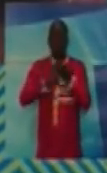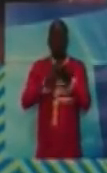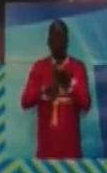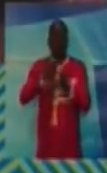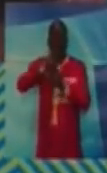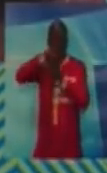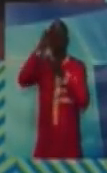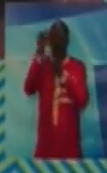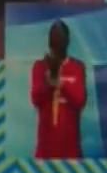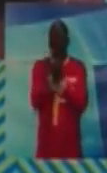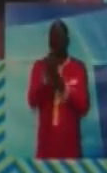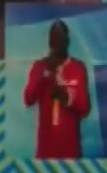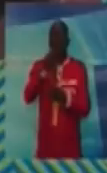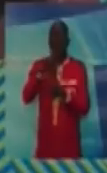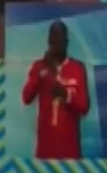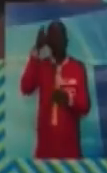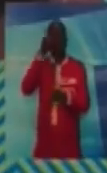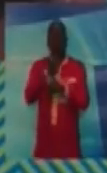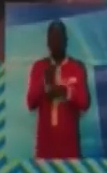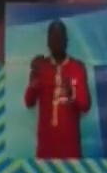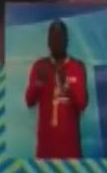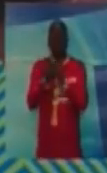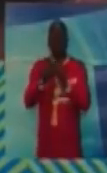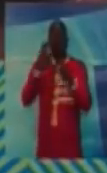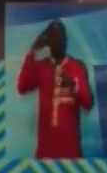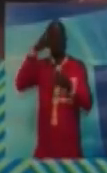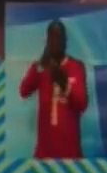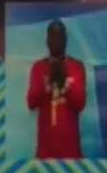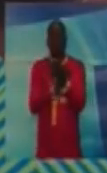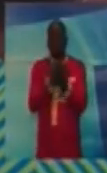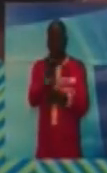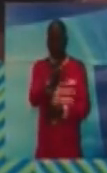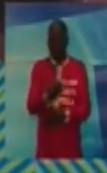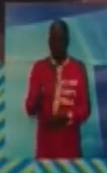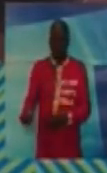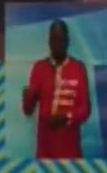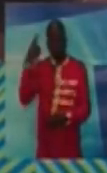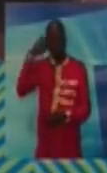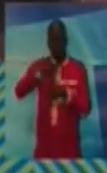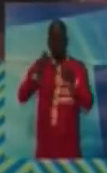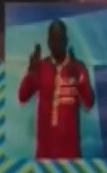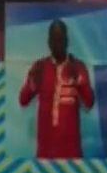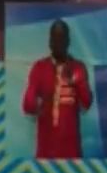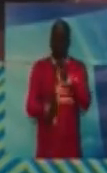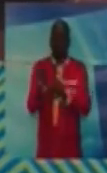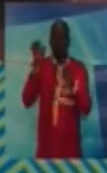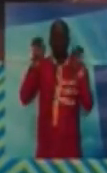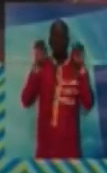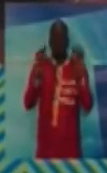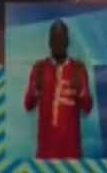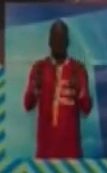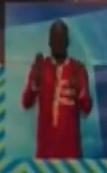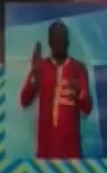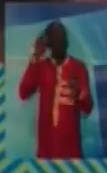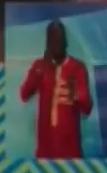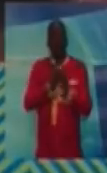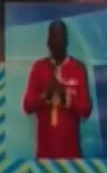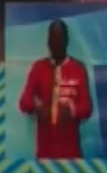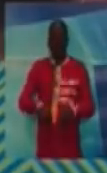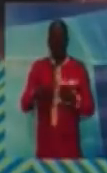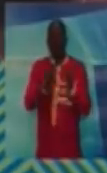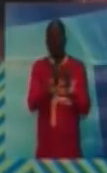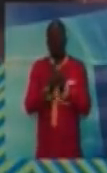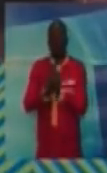social, voilà, qui a toujours été une pierre angulaire, en tout cas, de l'évolution des choses ici, est en panne. Mais le plus grave, c'est que notre vécu en commun